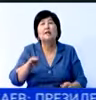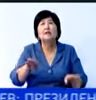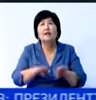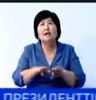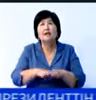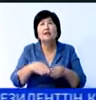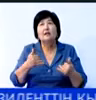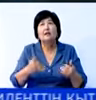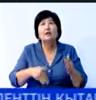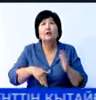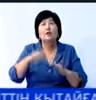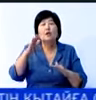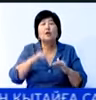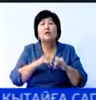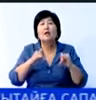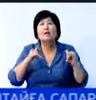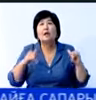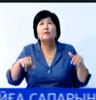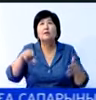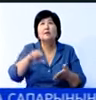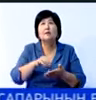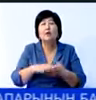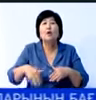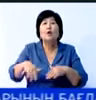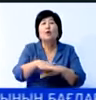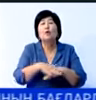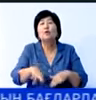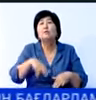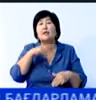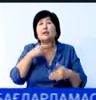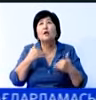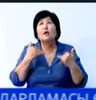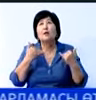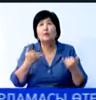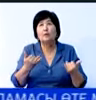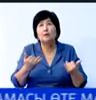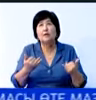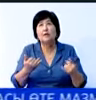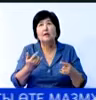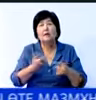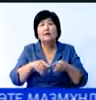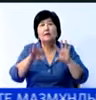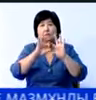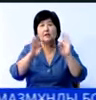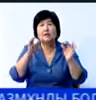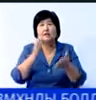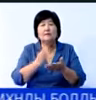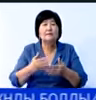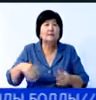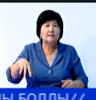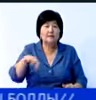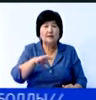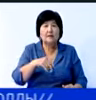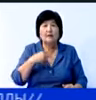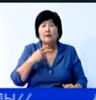жол жобасы, Дананың жігіті арамызда отыр, көрерменнің көзайымы, Парасат майданы да қанымды осында жаңа